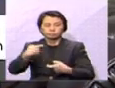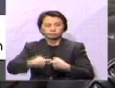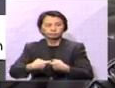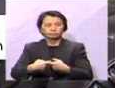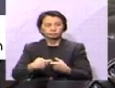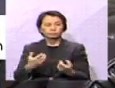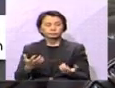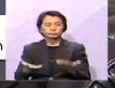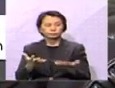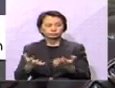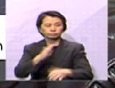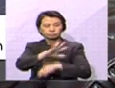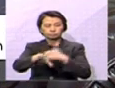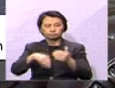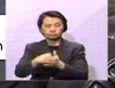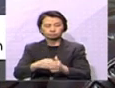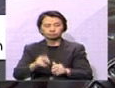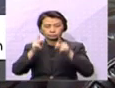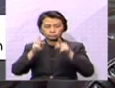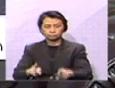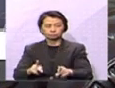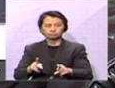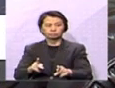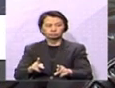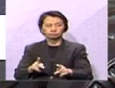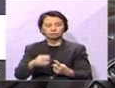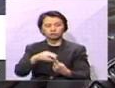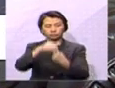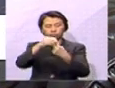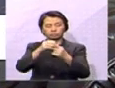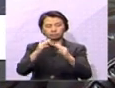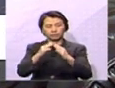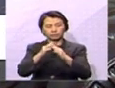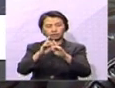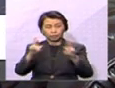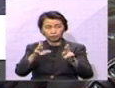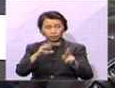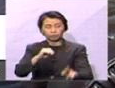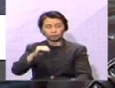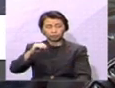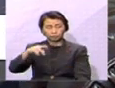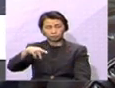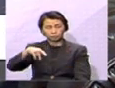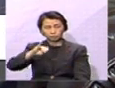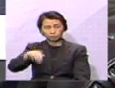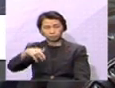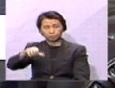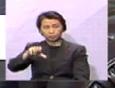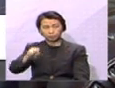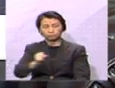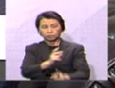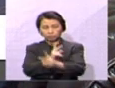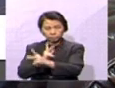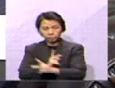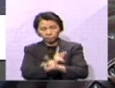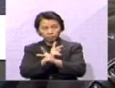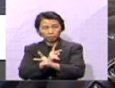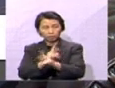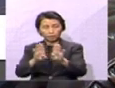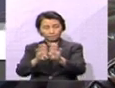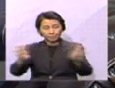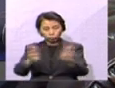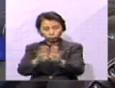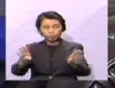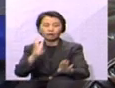diminta semua pihak persidil khasnya pihak Bandar raya dan GPS yang menjaga pintu-pintu air